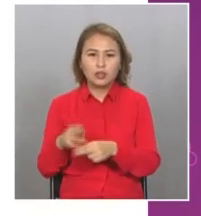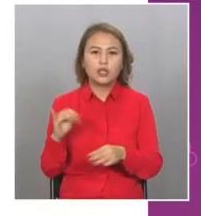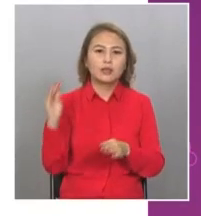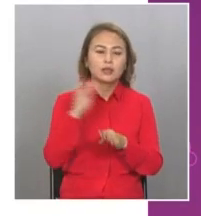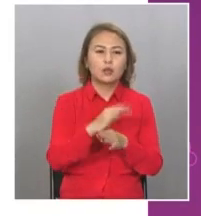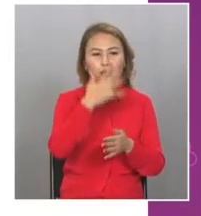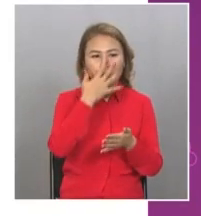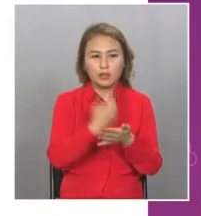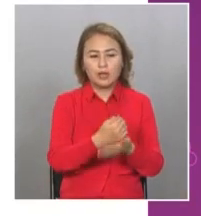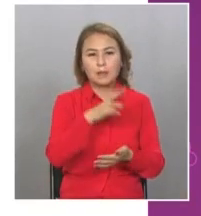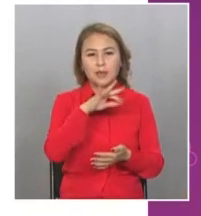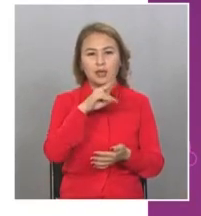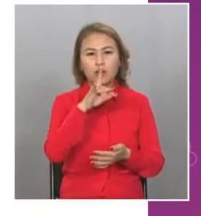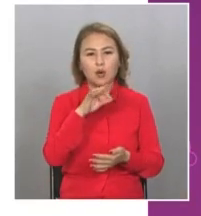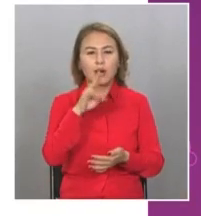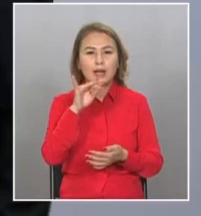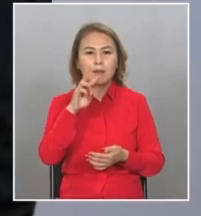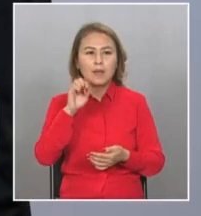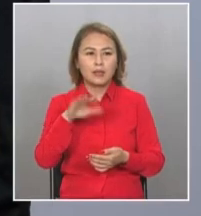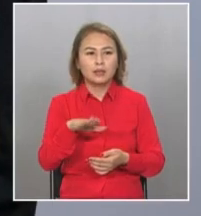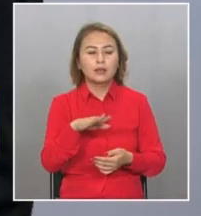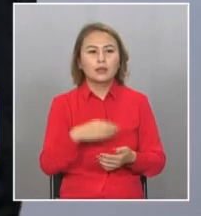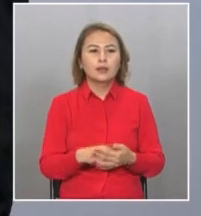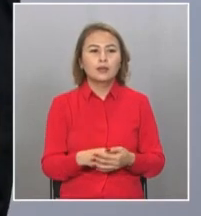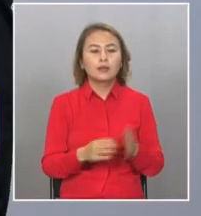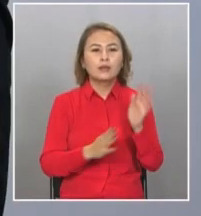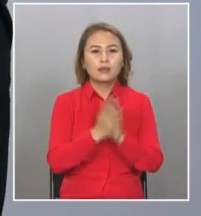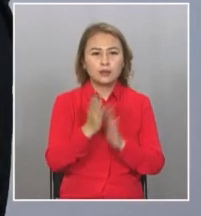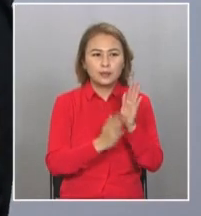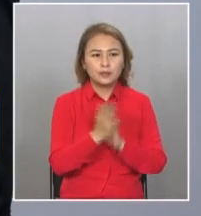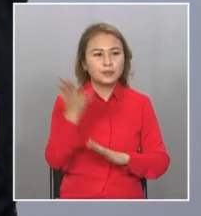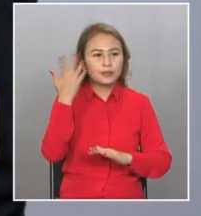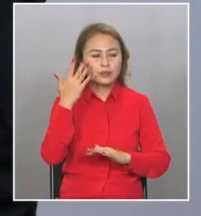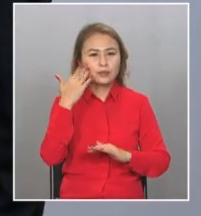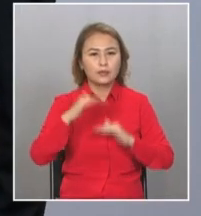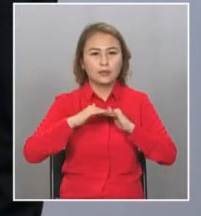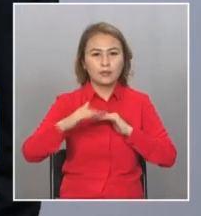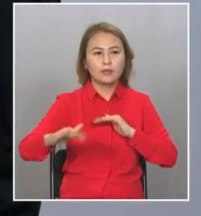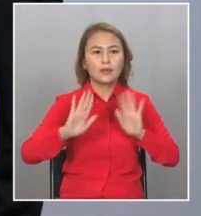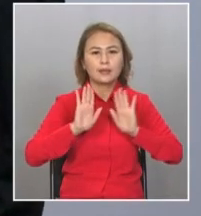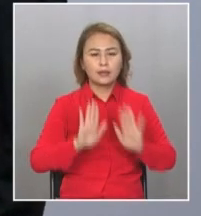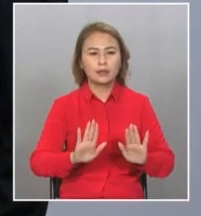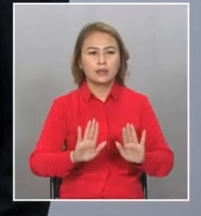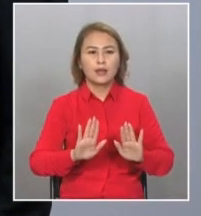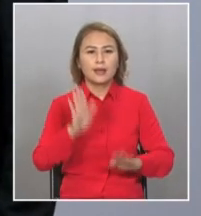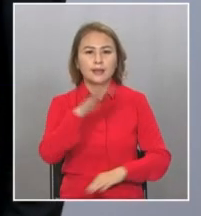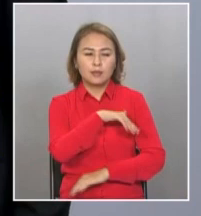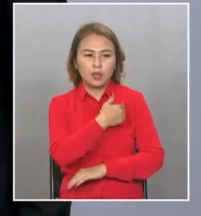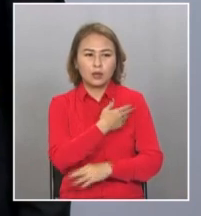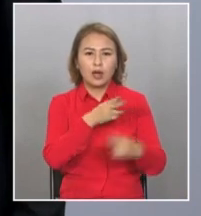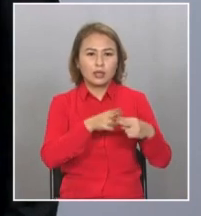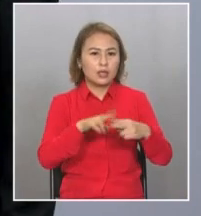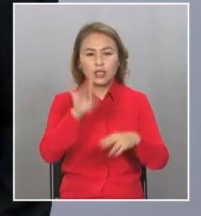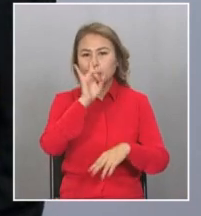қатар өзіндік микроклимат туындатады. Ал енді өсімдік жамылғысы тек қана температураға әсер